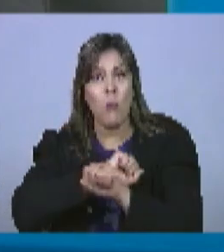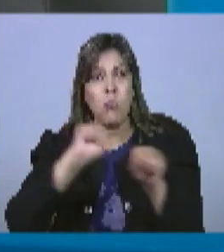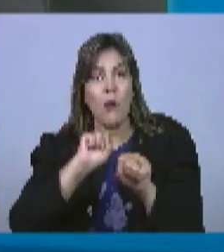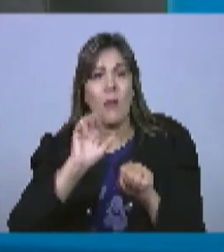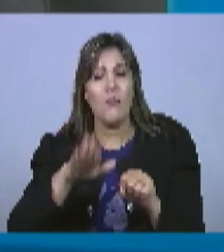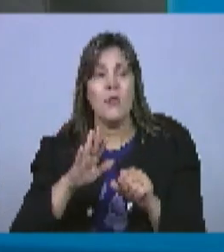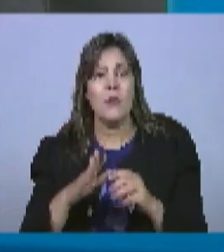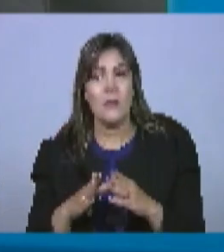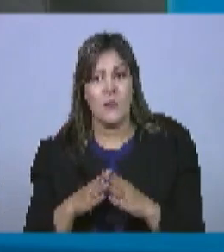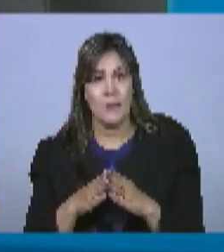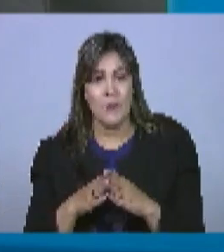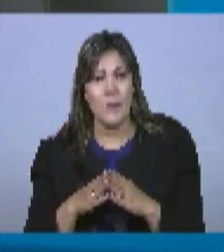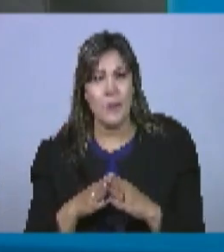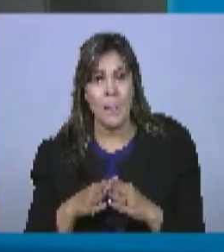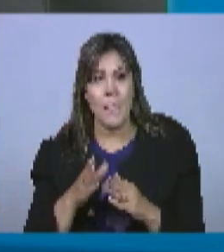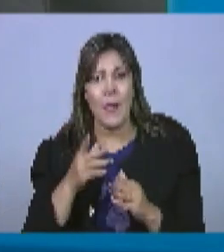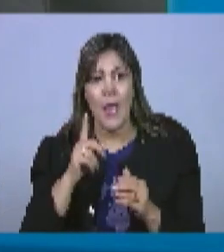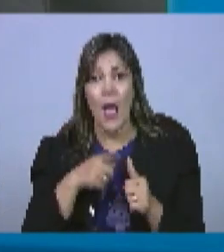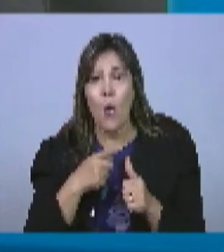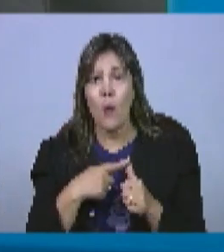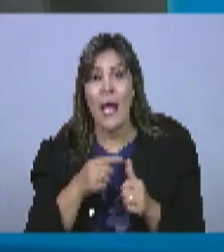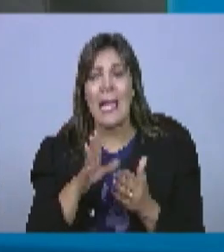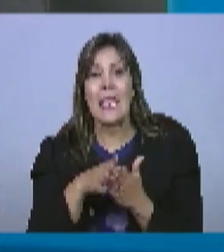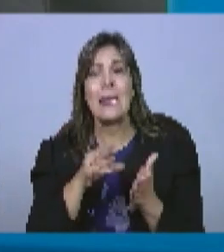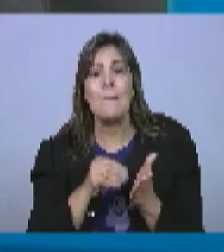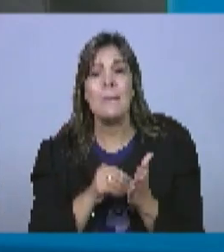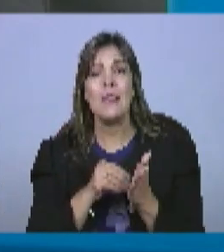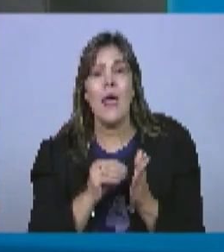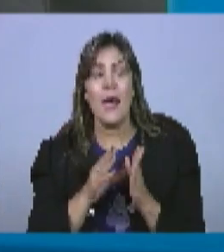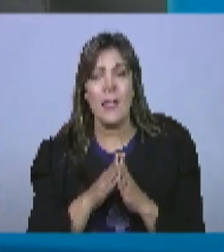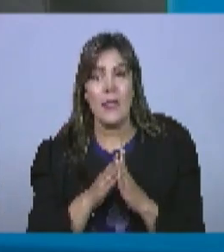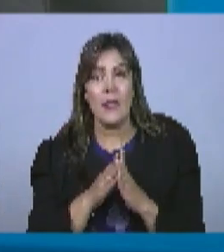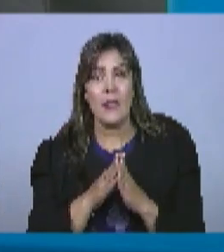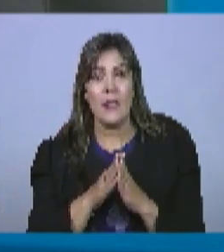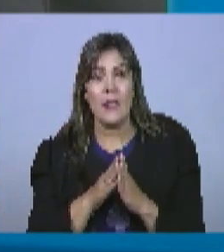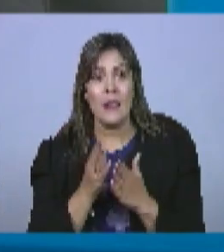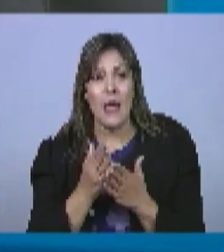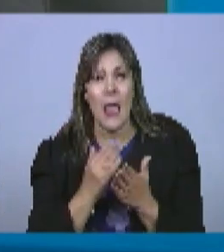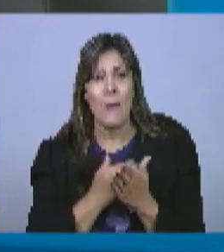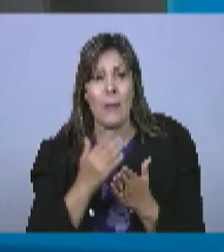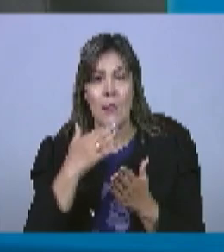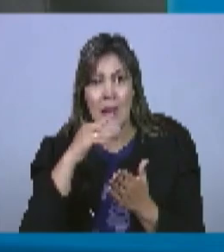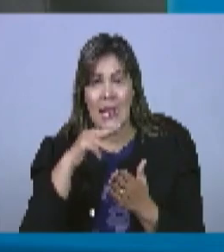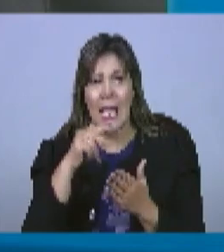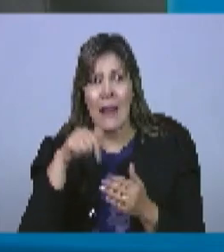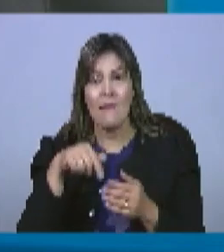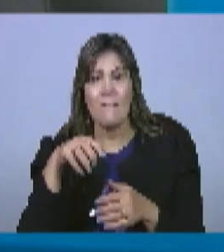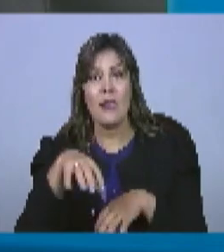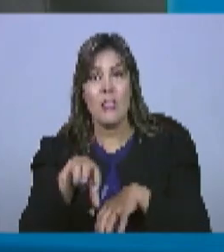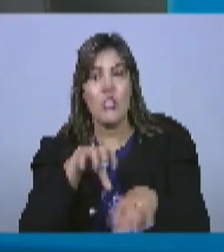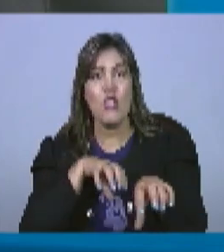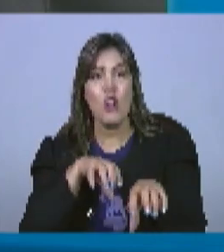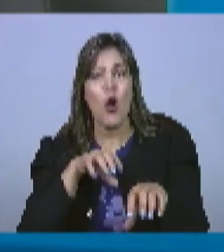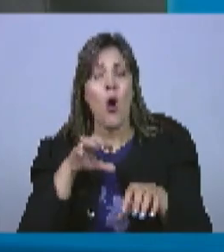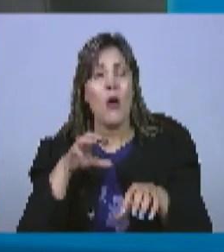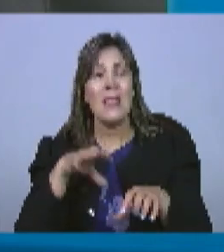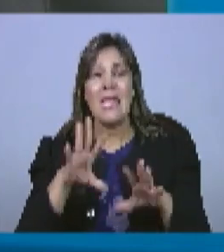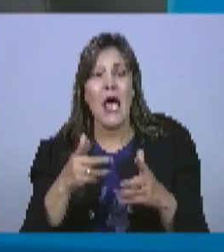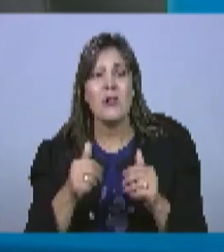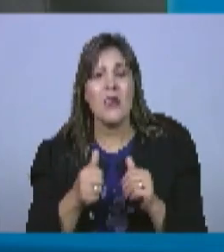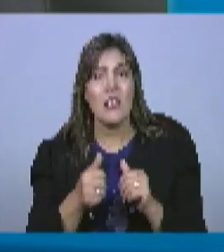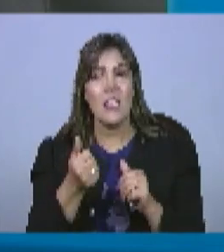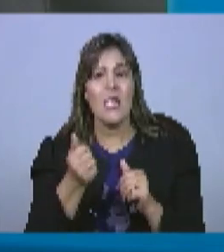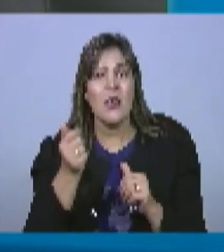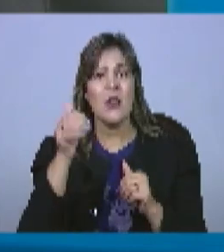طيب اولا احنا عايزين نبدا الاول قبل ما نتكلم شويه عن ما حدث في ايران نتكلم على